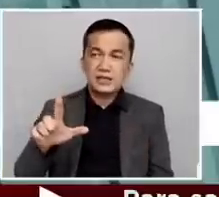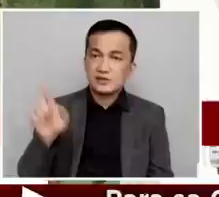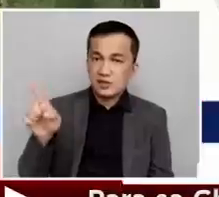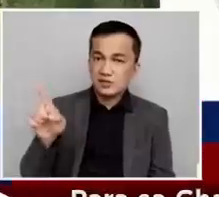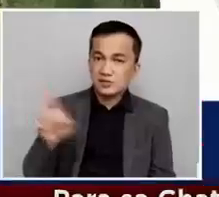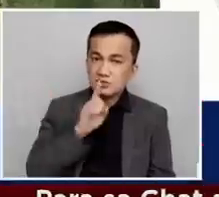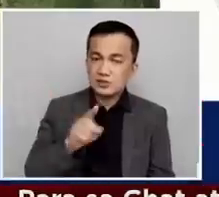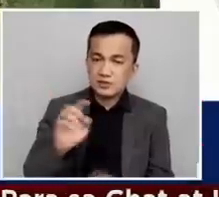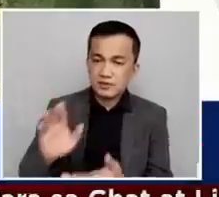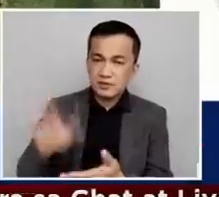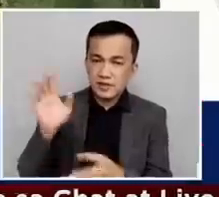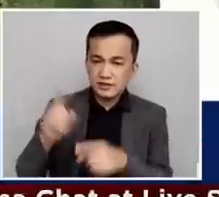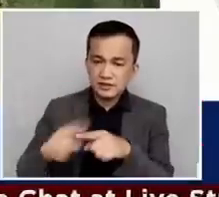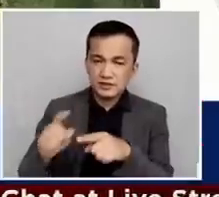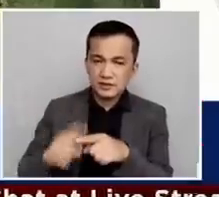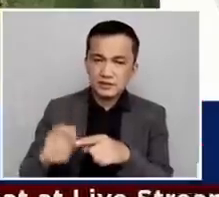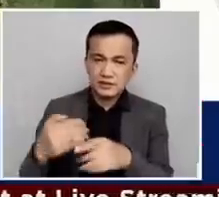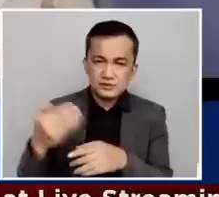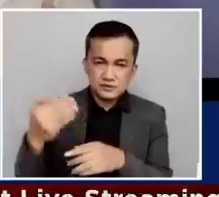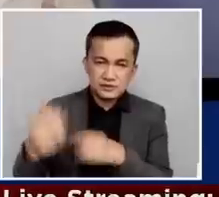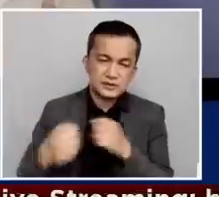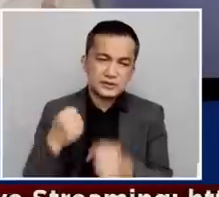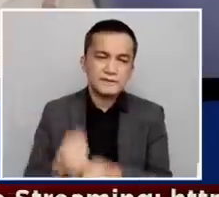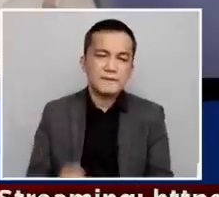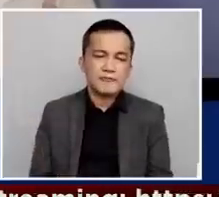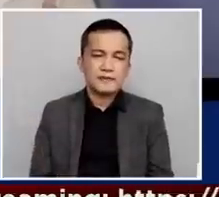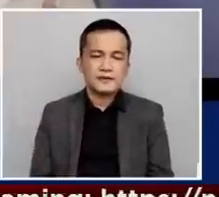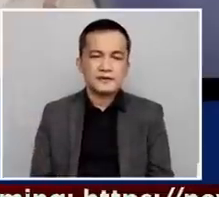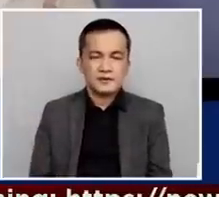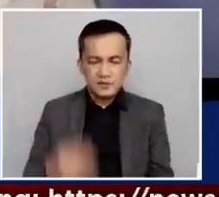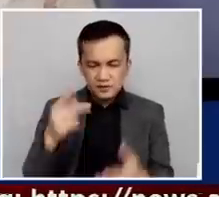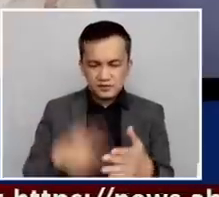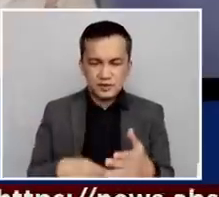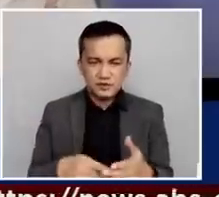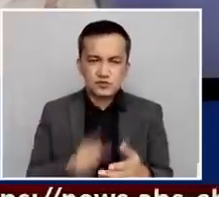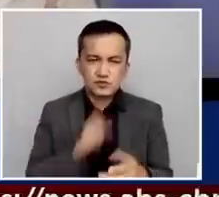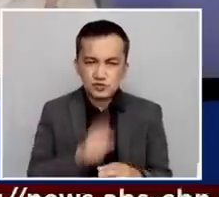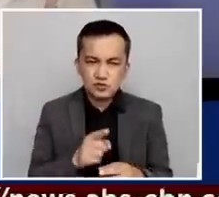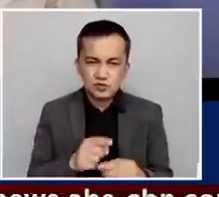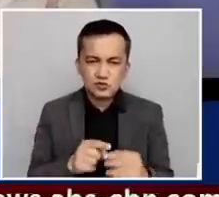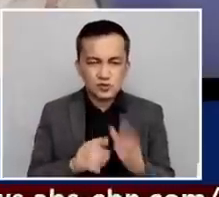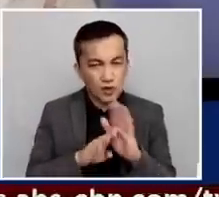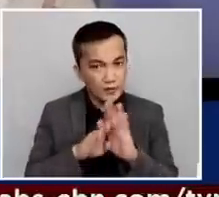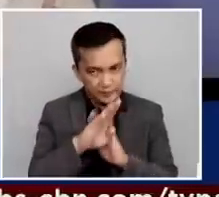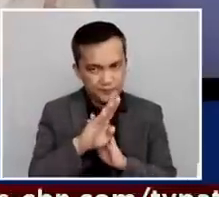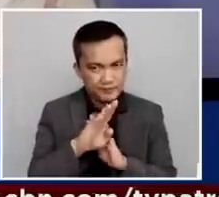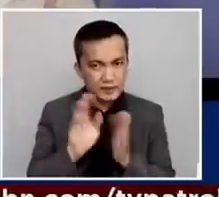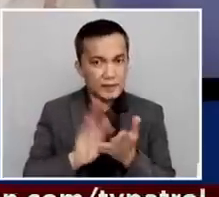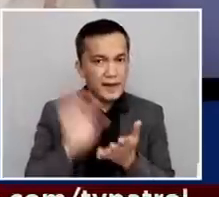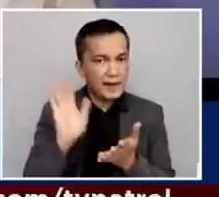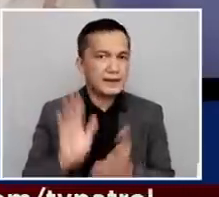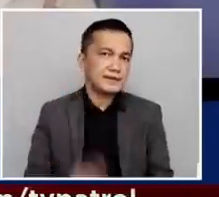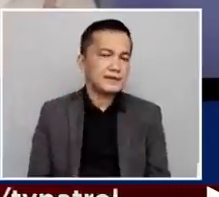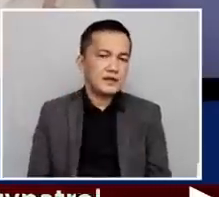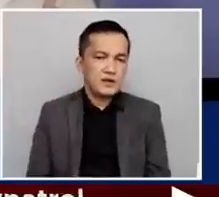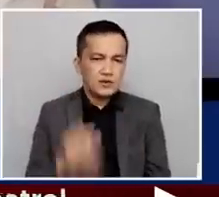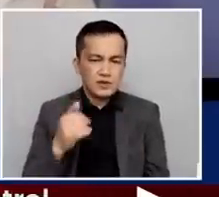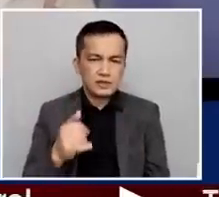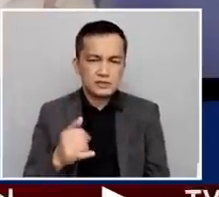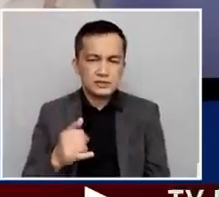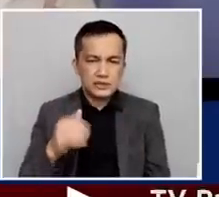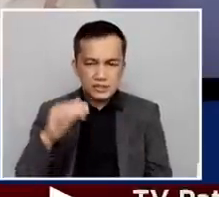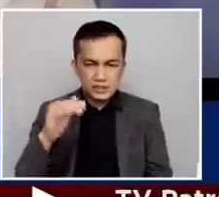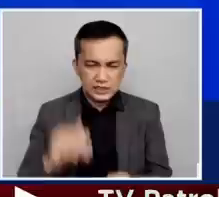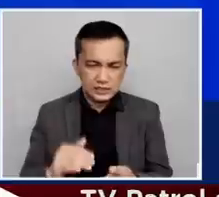kuryente sa mga susunod na taon. Prices are sure to go up. because we have less supply and